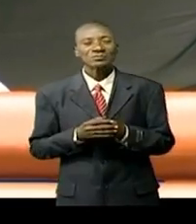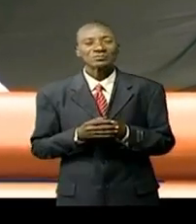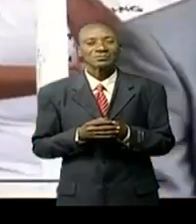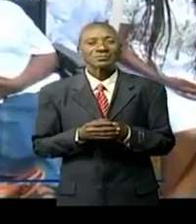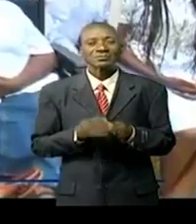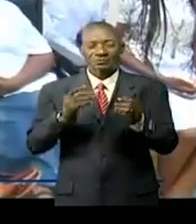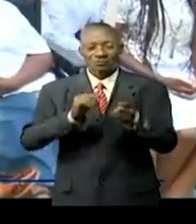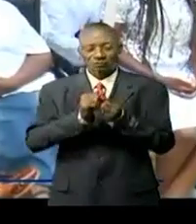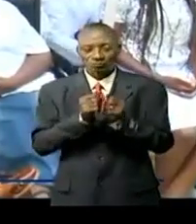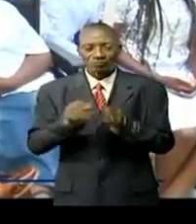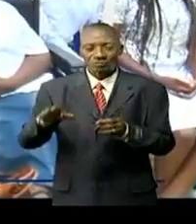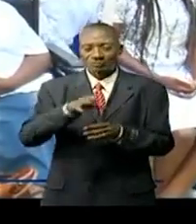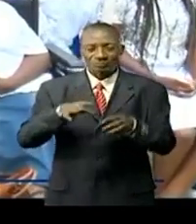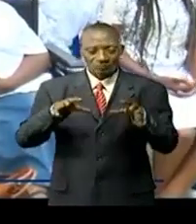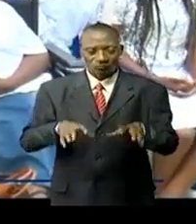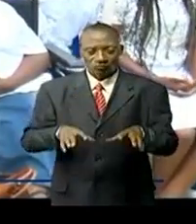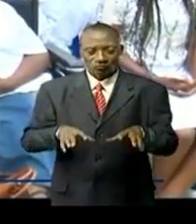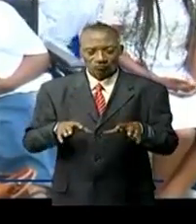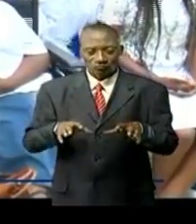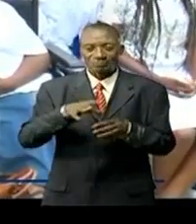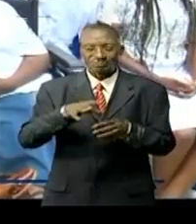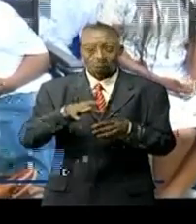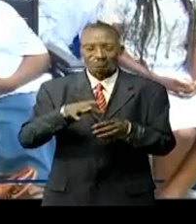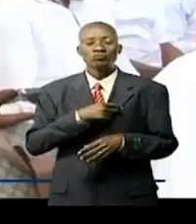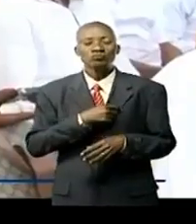tous. Aujourd'hui, nous sommes en blanc.